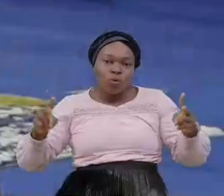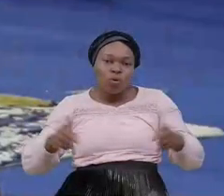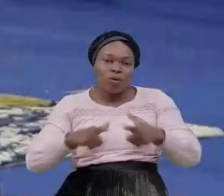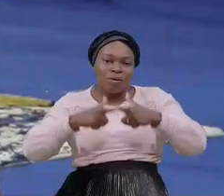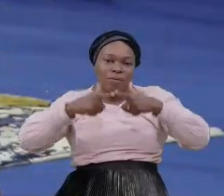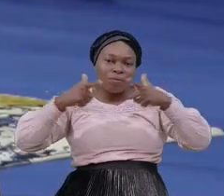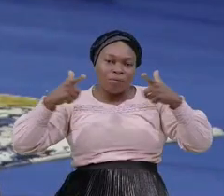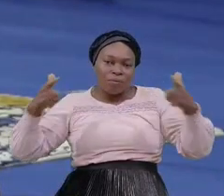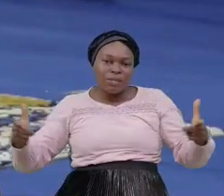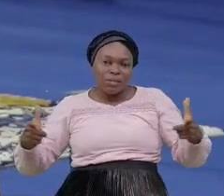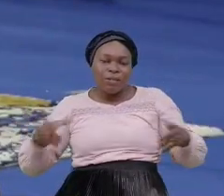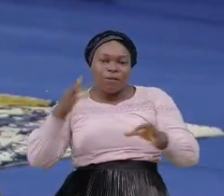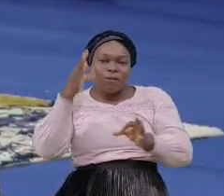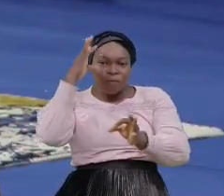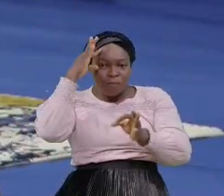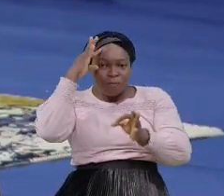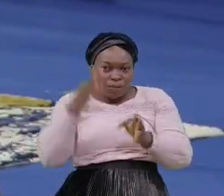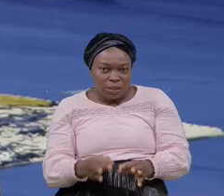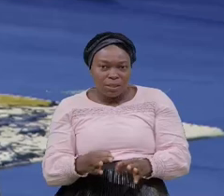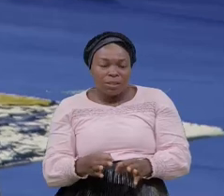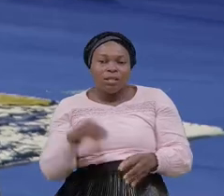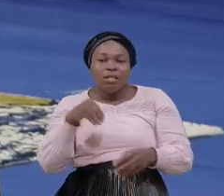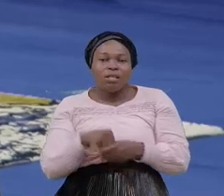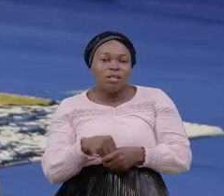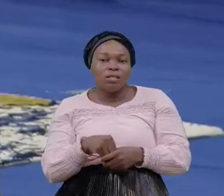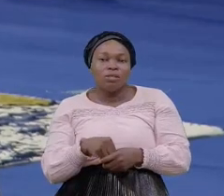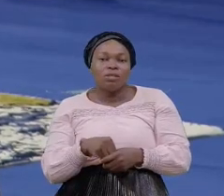je n'ai pas trouvé une aussi grande foi. »